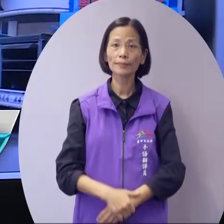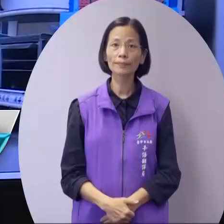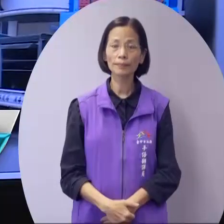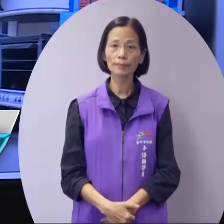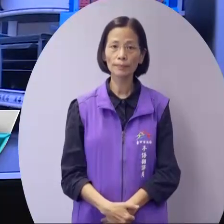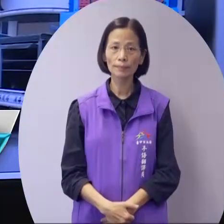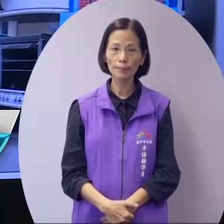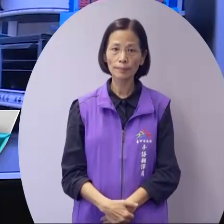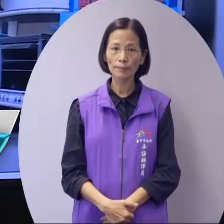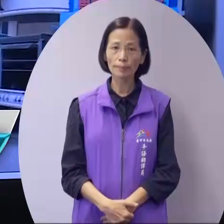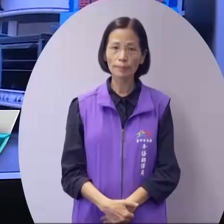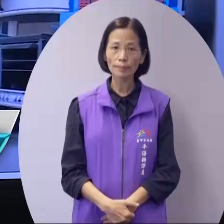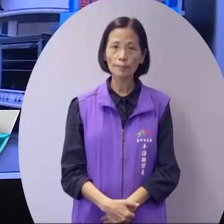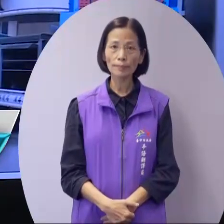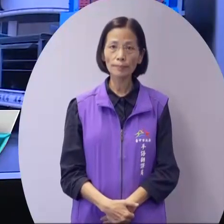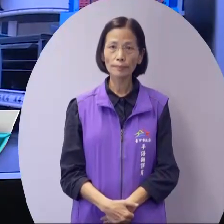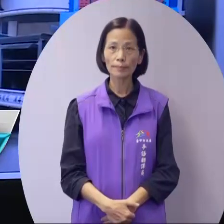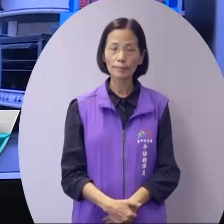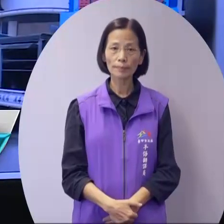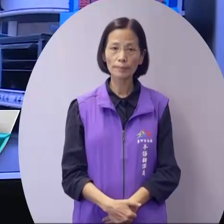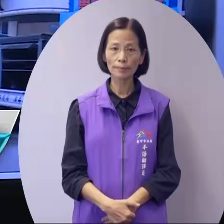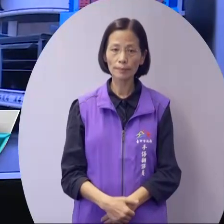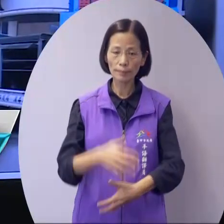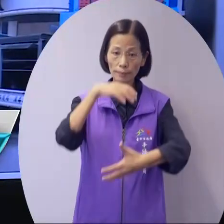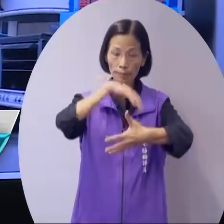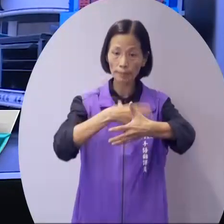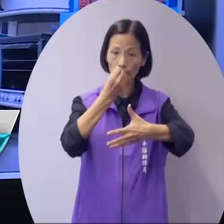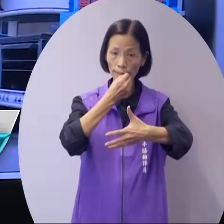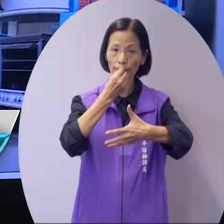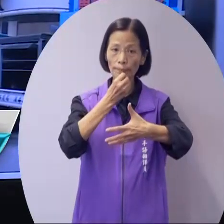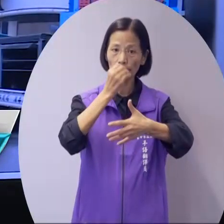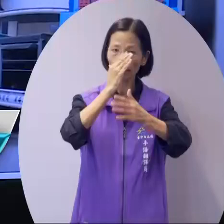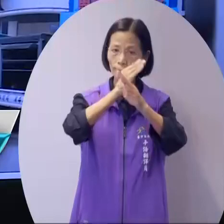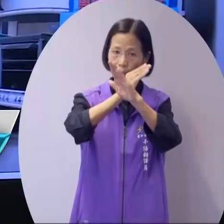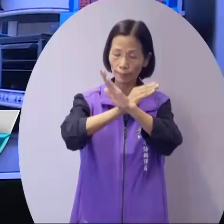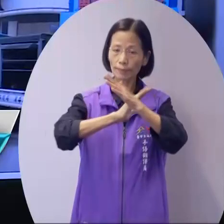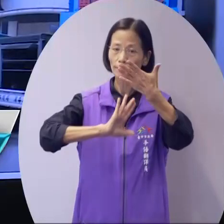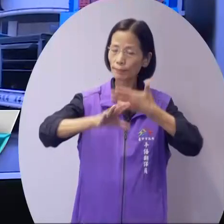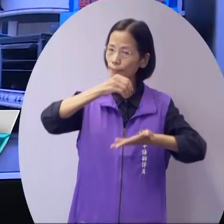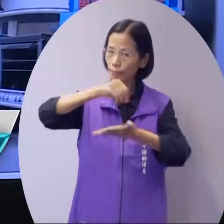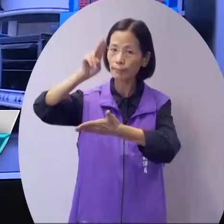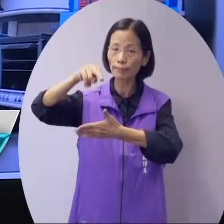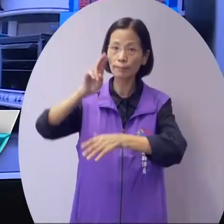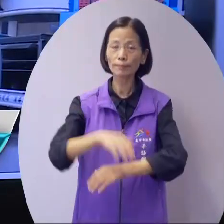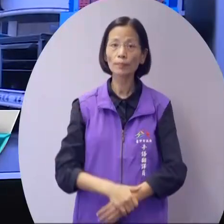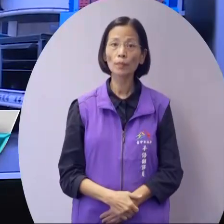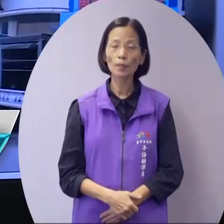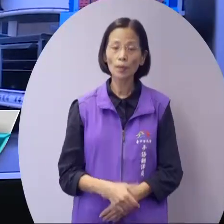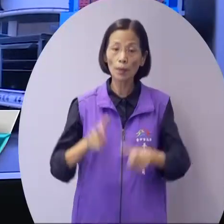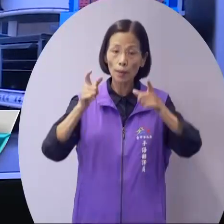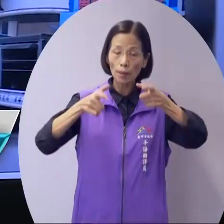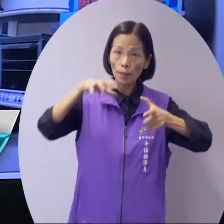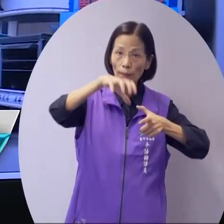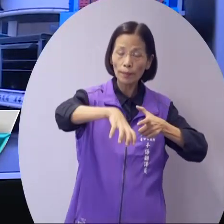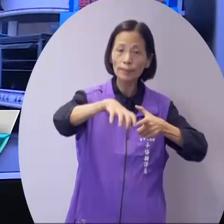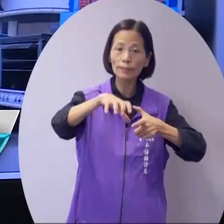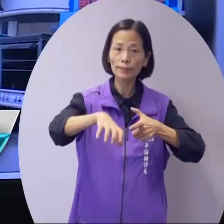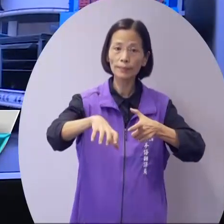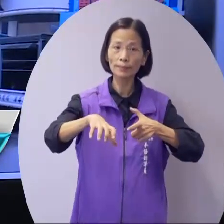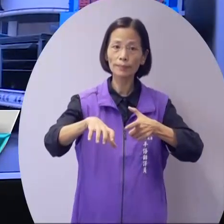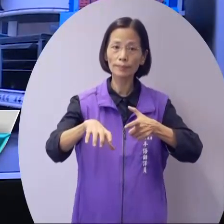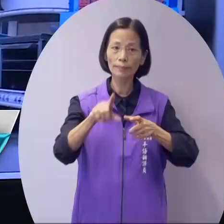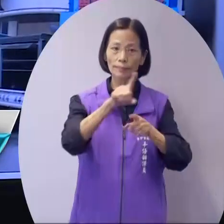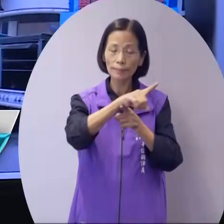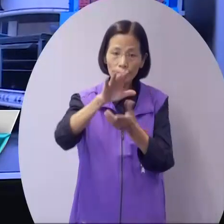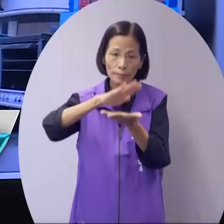范餐饮区及熟食区的禁止内用及提供外带。另外，港区的那个消